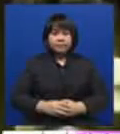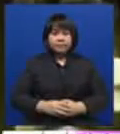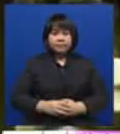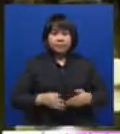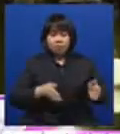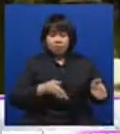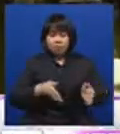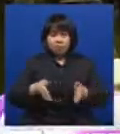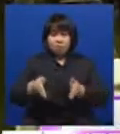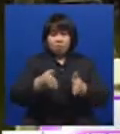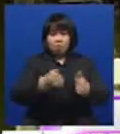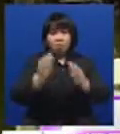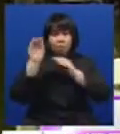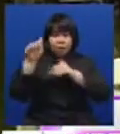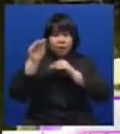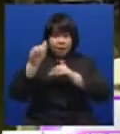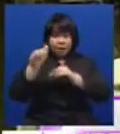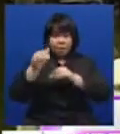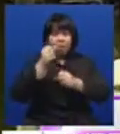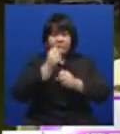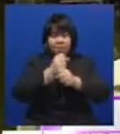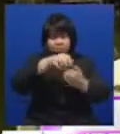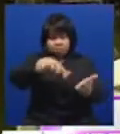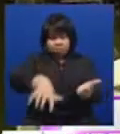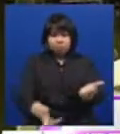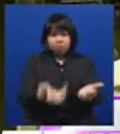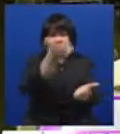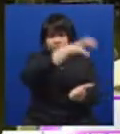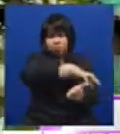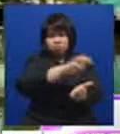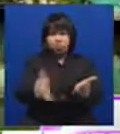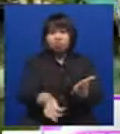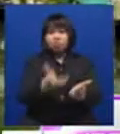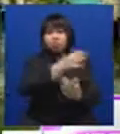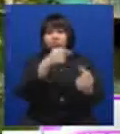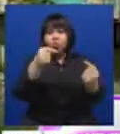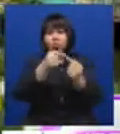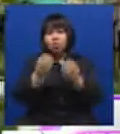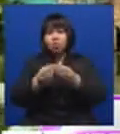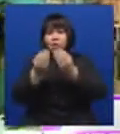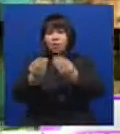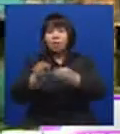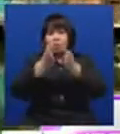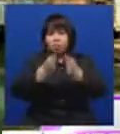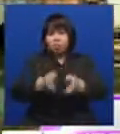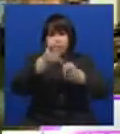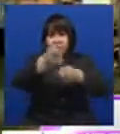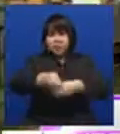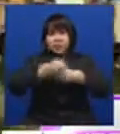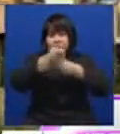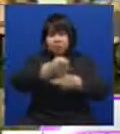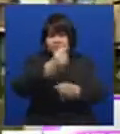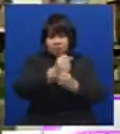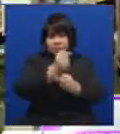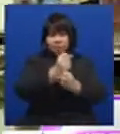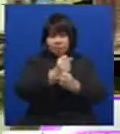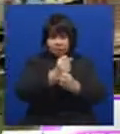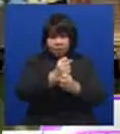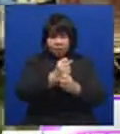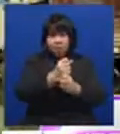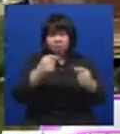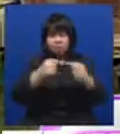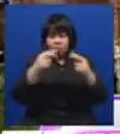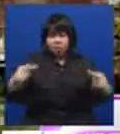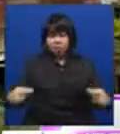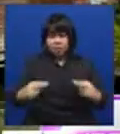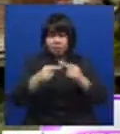คลองลาดพร้าวคลองขุดที่สร้างขึ้นเพื่อการเกษตรมานานหลายสิบปีอยู่ในความดูแลของกรมธนารักษ์กระทรวงการคลังปัจจุบันพื้